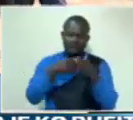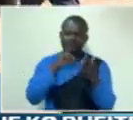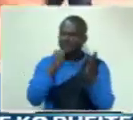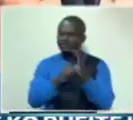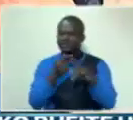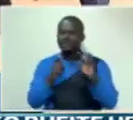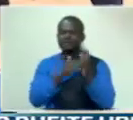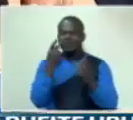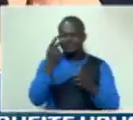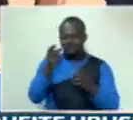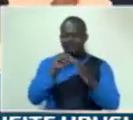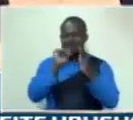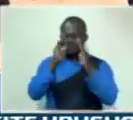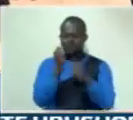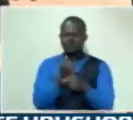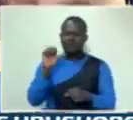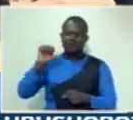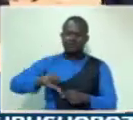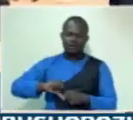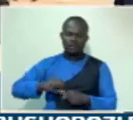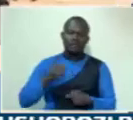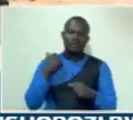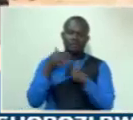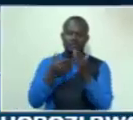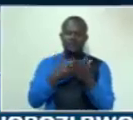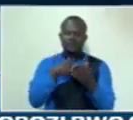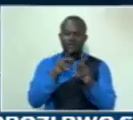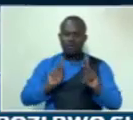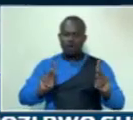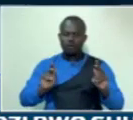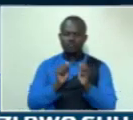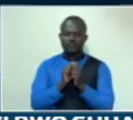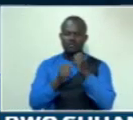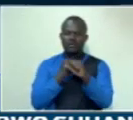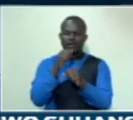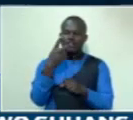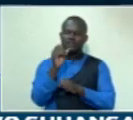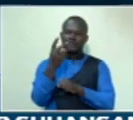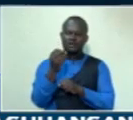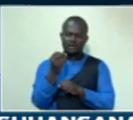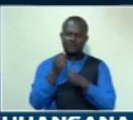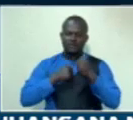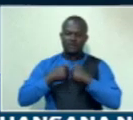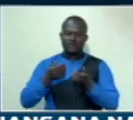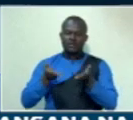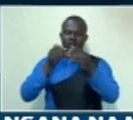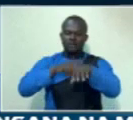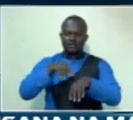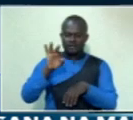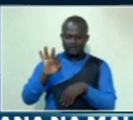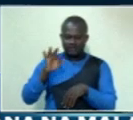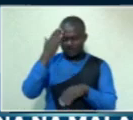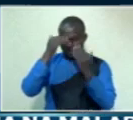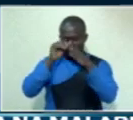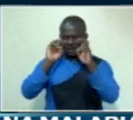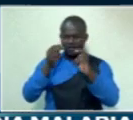twaragendaga ari ukabona nta muntu ukugiriye nabi ukabona dufite amahoro mu 2020 u Rwanda rwazamutse imyanya itatu kuko